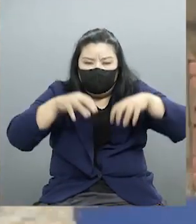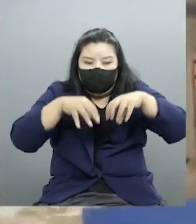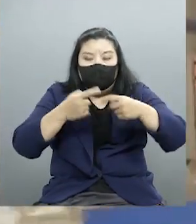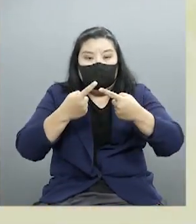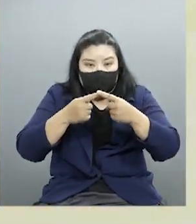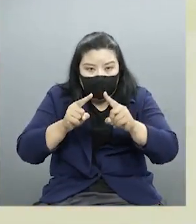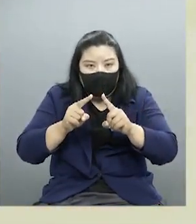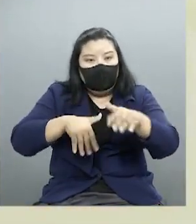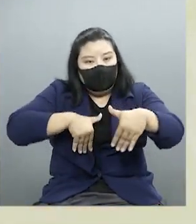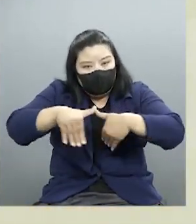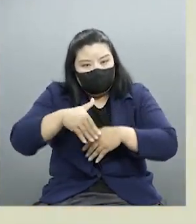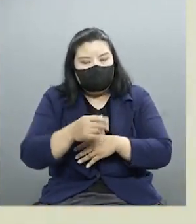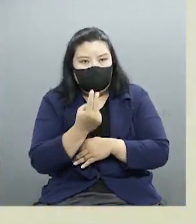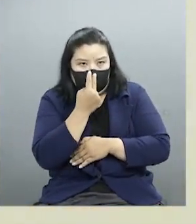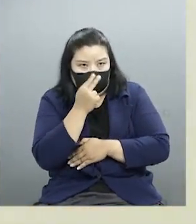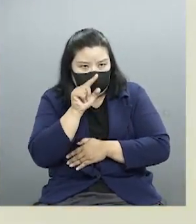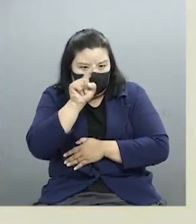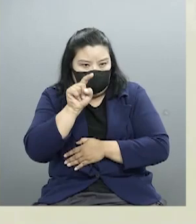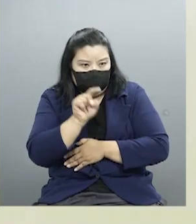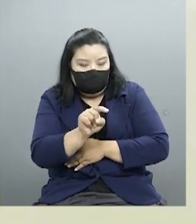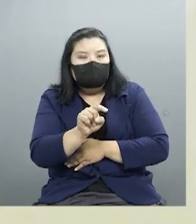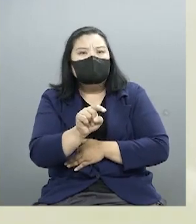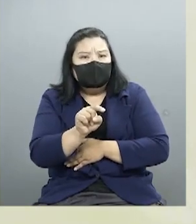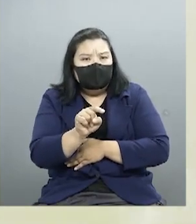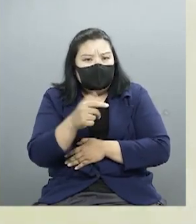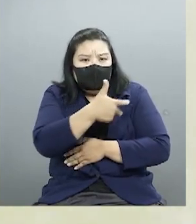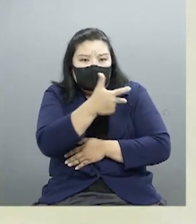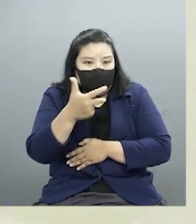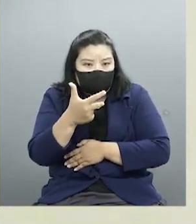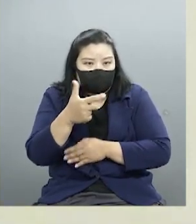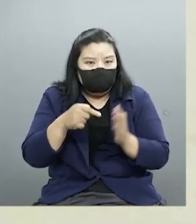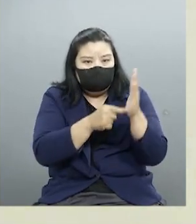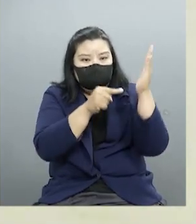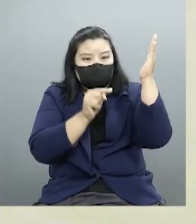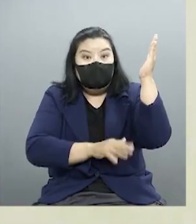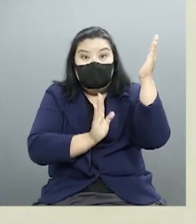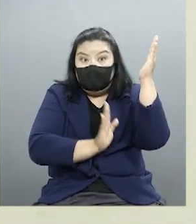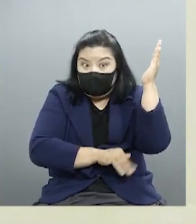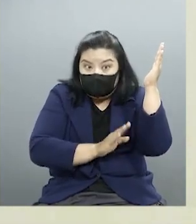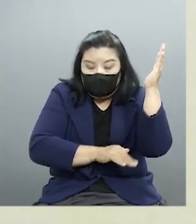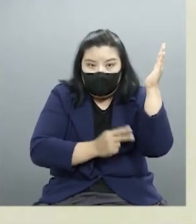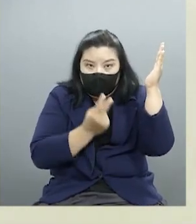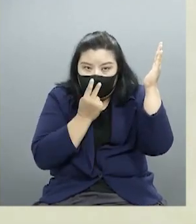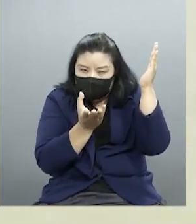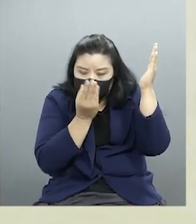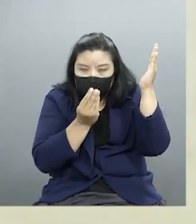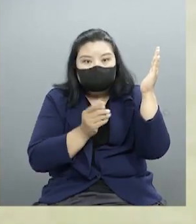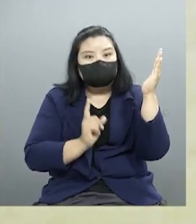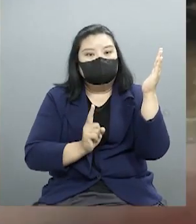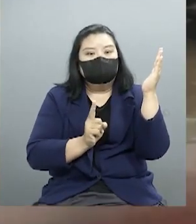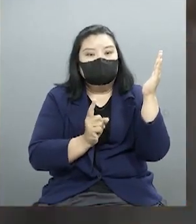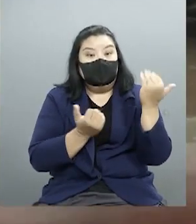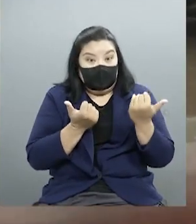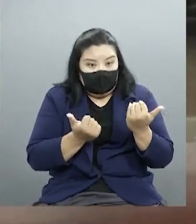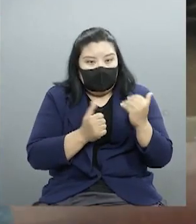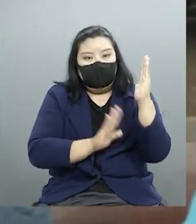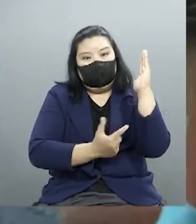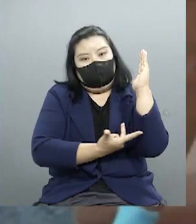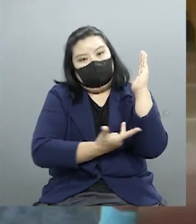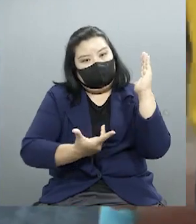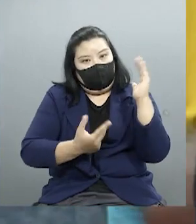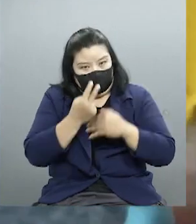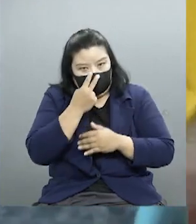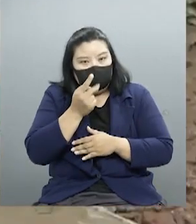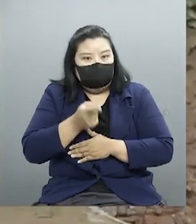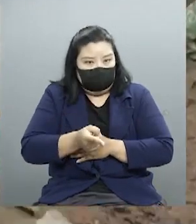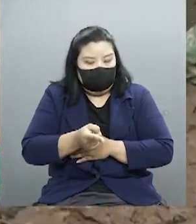นี้มีคุณผู้ชมหลายคนมองว่าไทย PBS เป็นสื่อที่ลงไปเกาะติดสถานการณ์ในพื้นที่อย่างใกล้ชิดโดยเฉพาะใน3